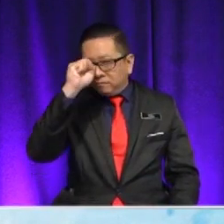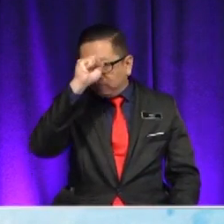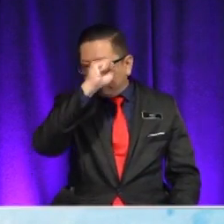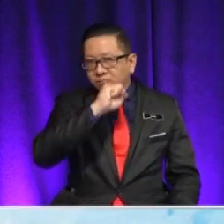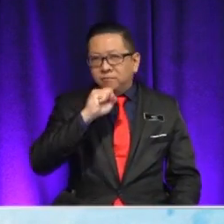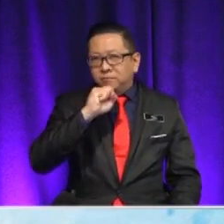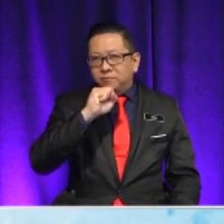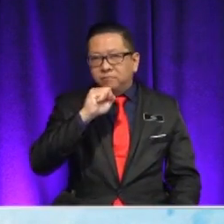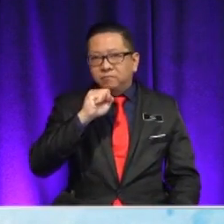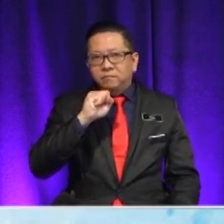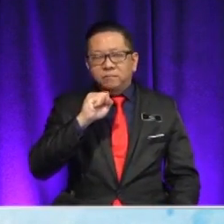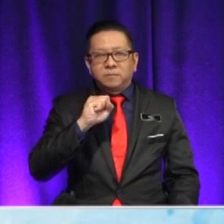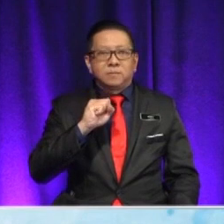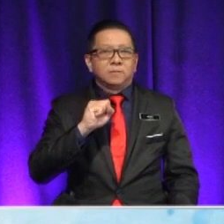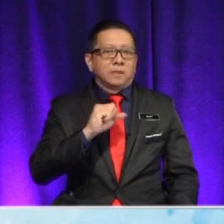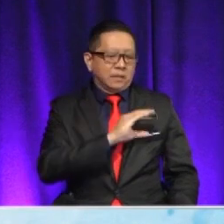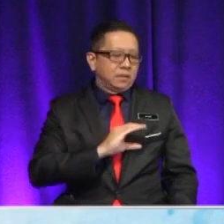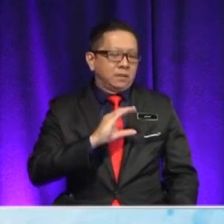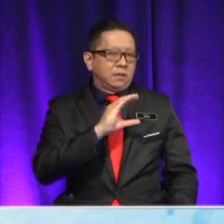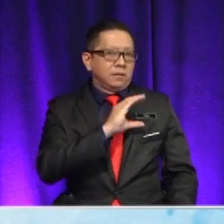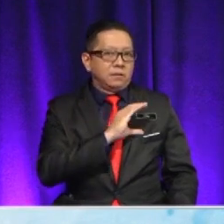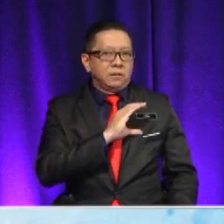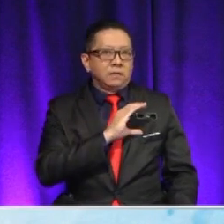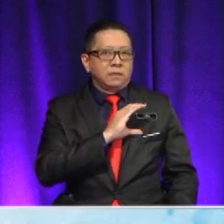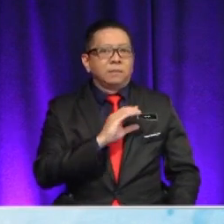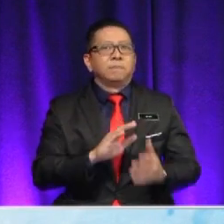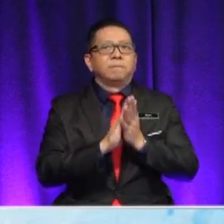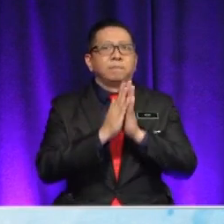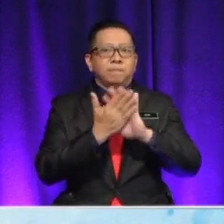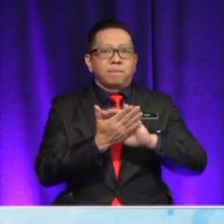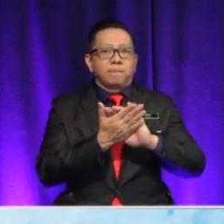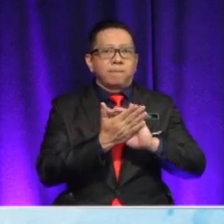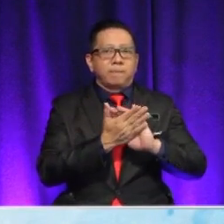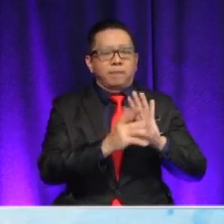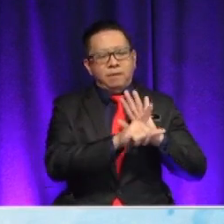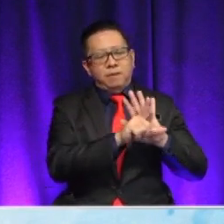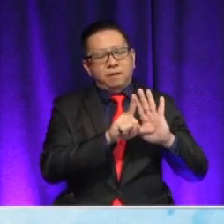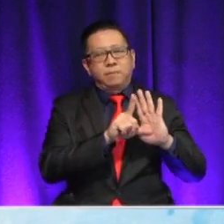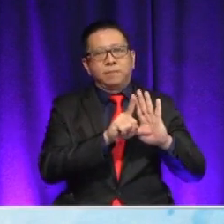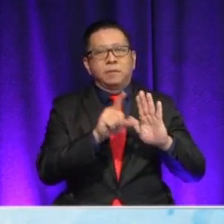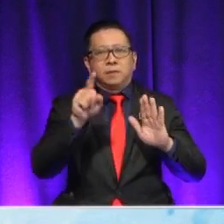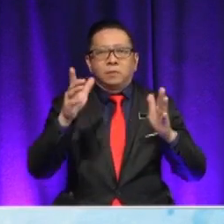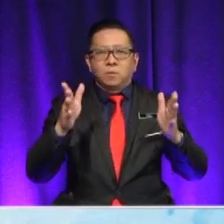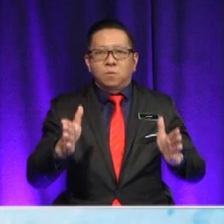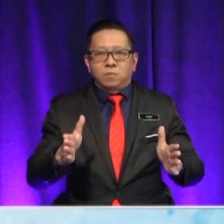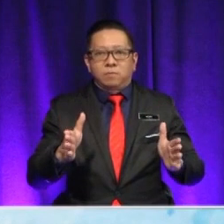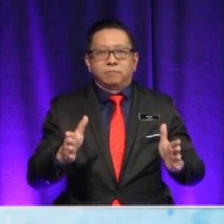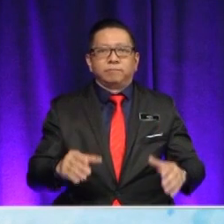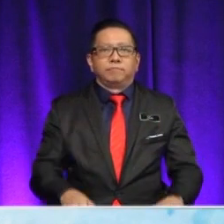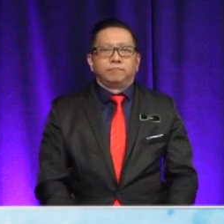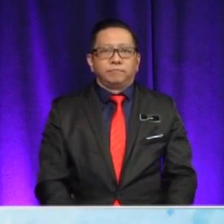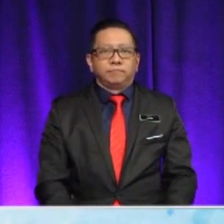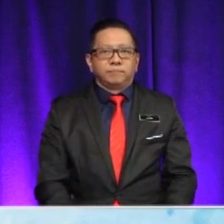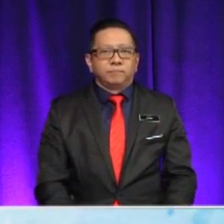sifat atau ciri yang unik yang menjadi lambang kepribadian seseorang individu. Okey, terima kasih.